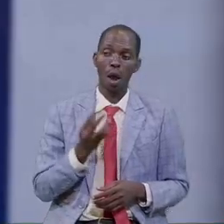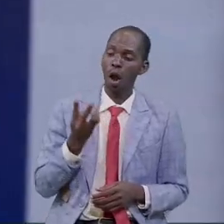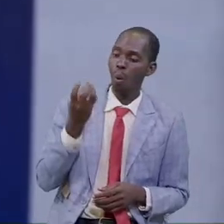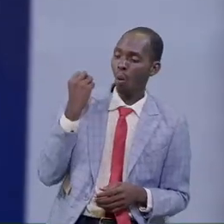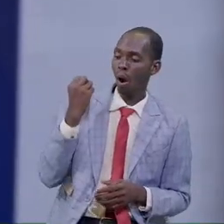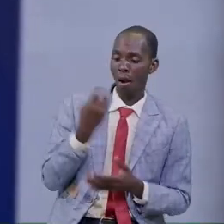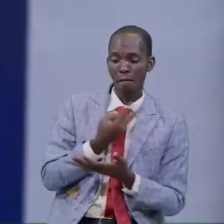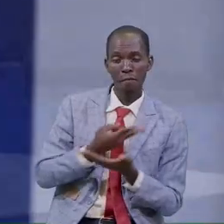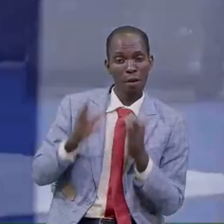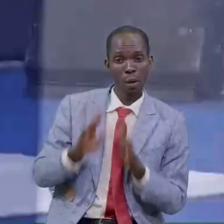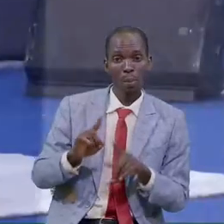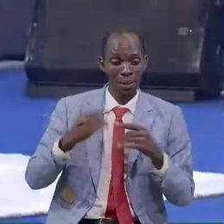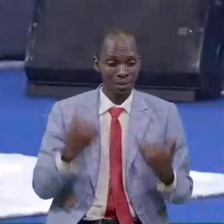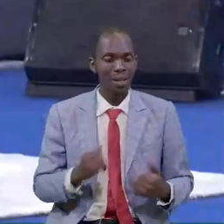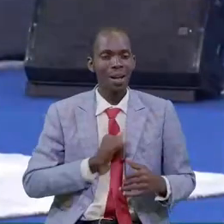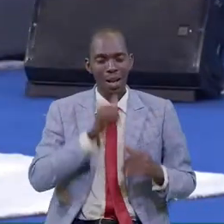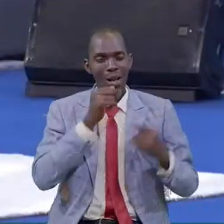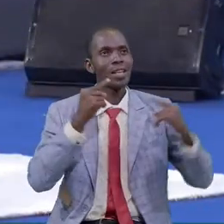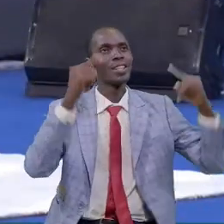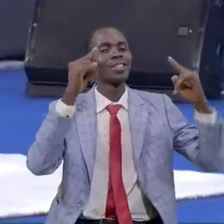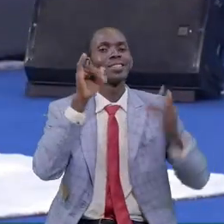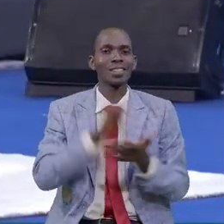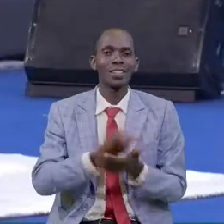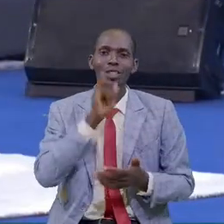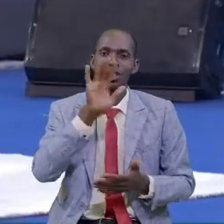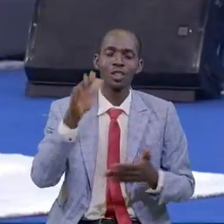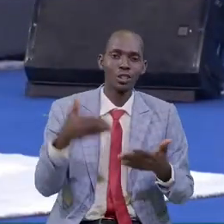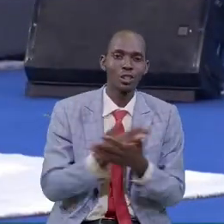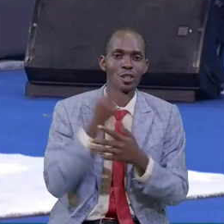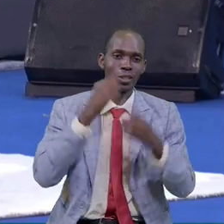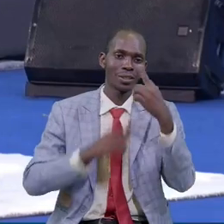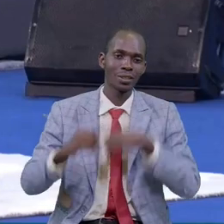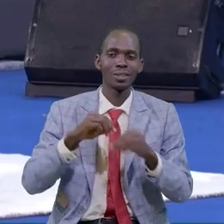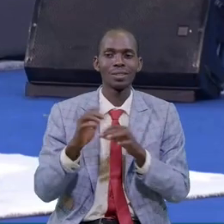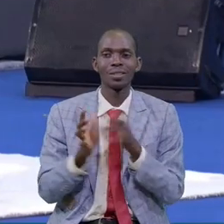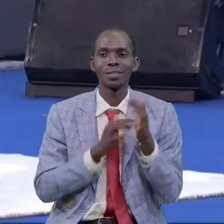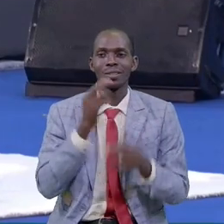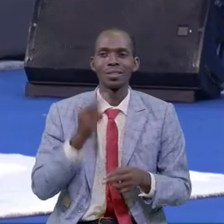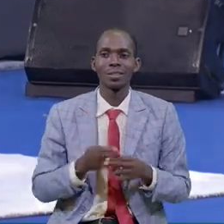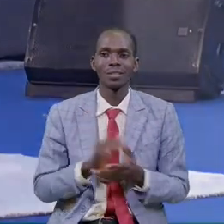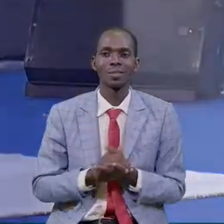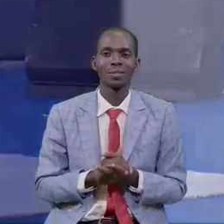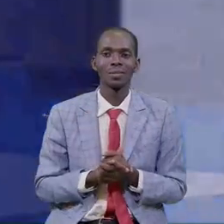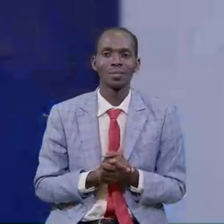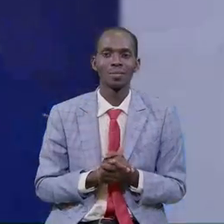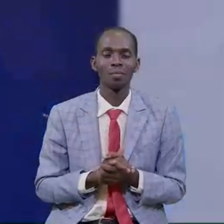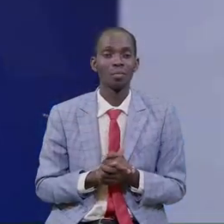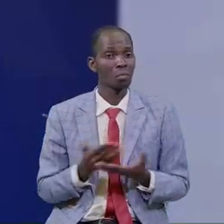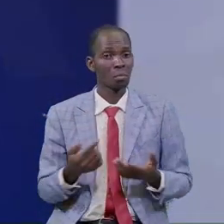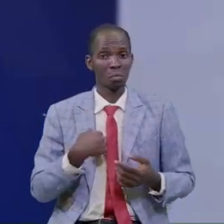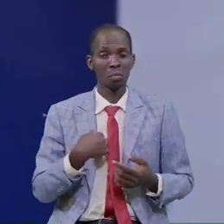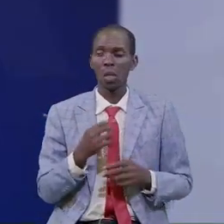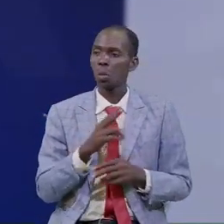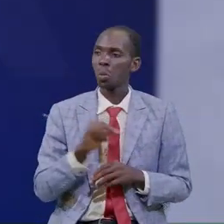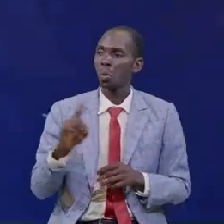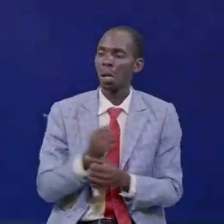success. J'étais dans la, j'étais dans la défaite. Maintenant, je suis couronné de succès. C'est votre nouvelle langue. Nobody loves me. Il n'y a personne qui m'aime.